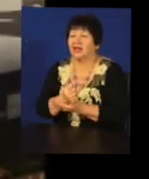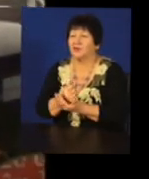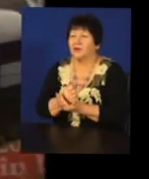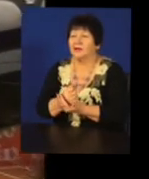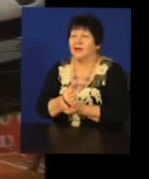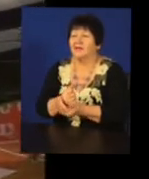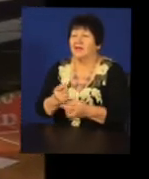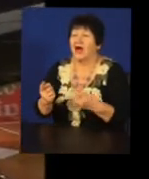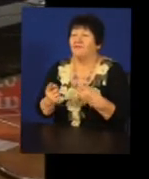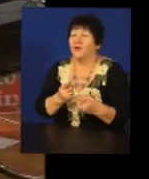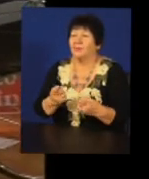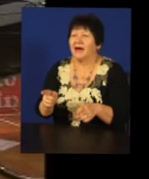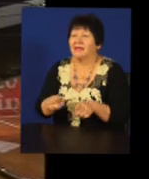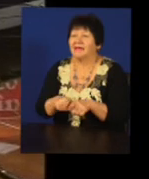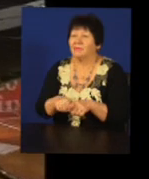este vorba de...